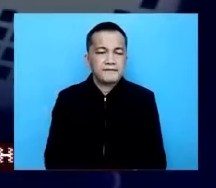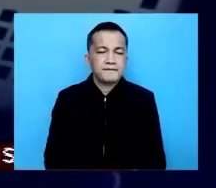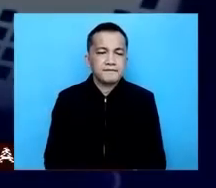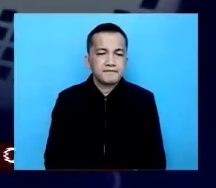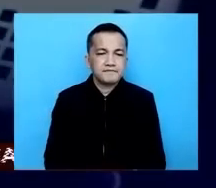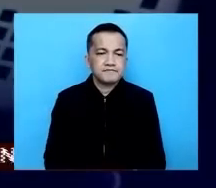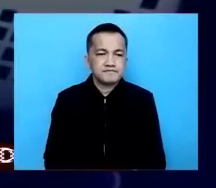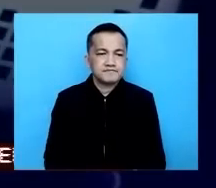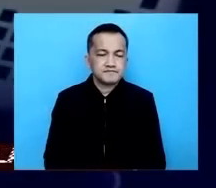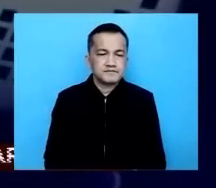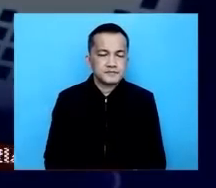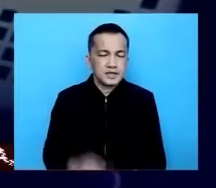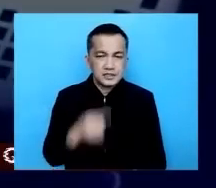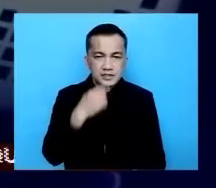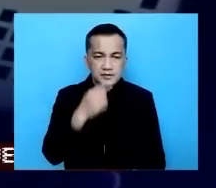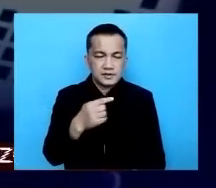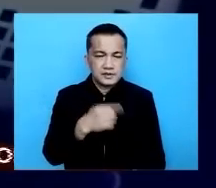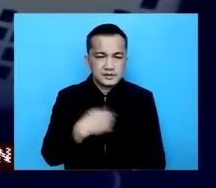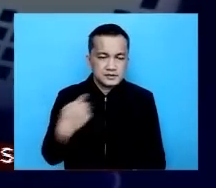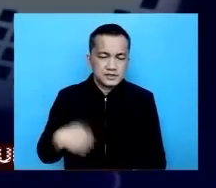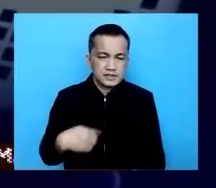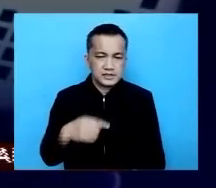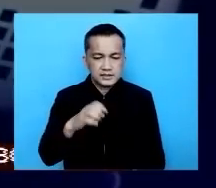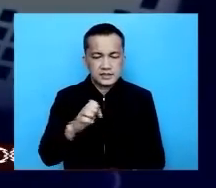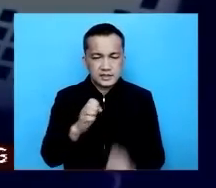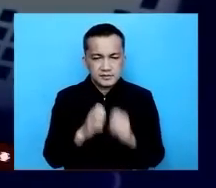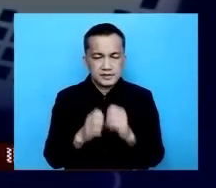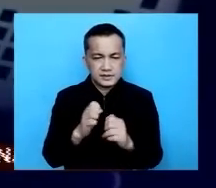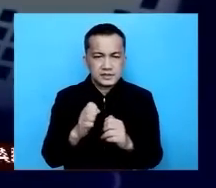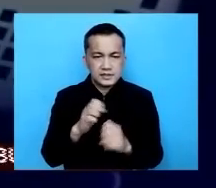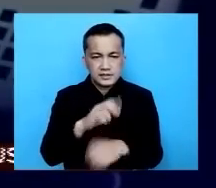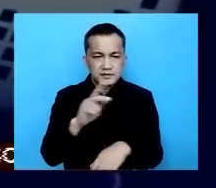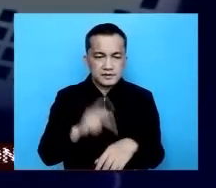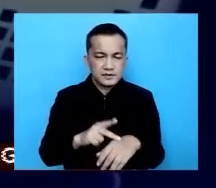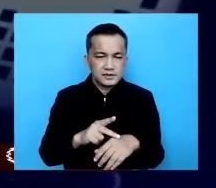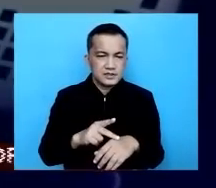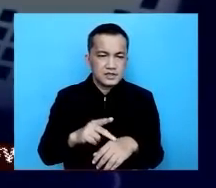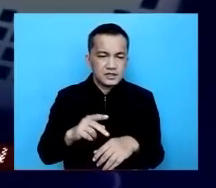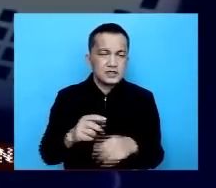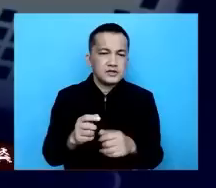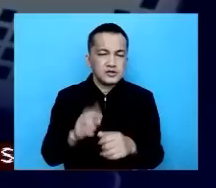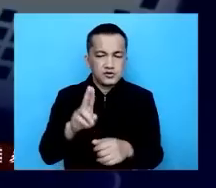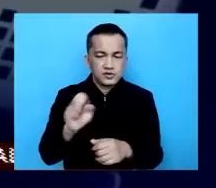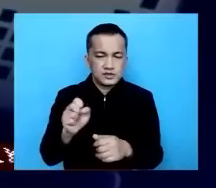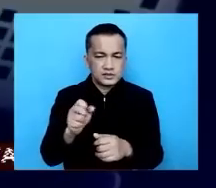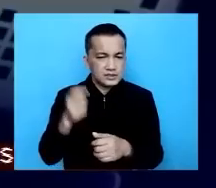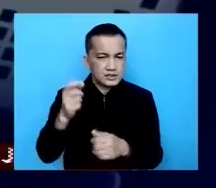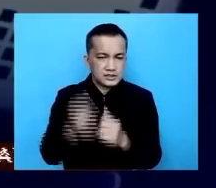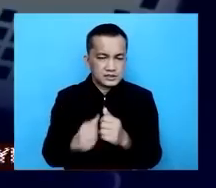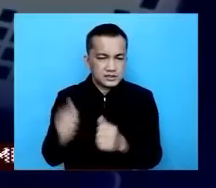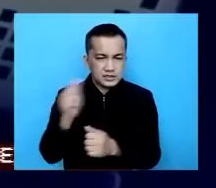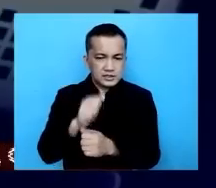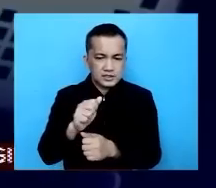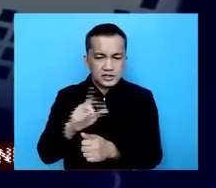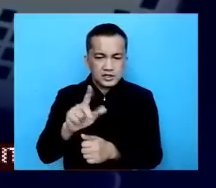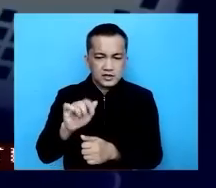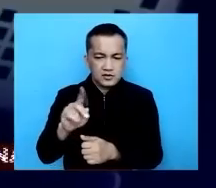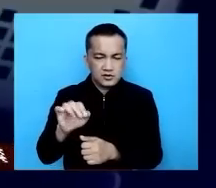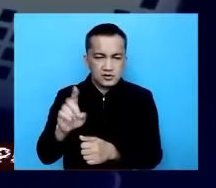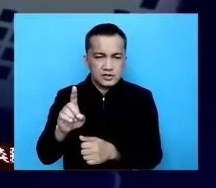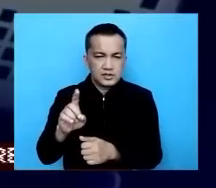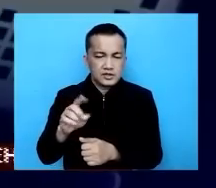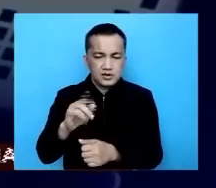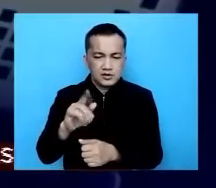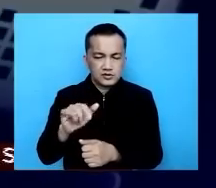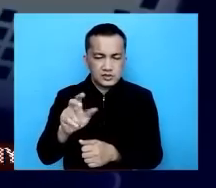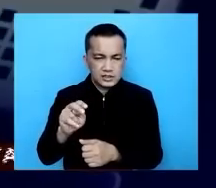Chinese Embassy sa Pilipinas, dinungisan ni U.S. Defense Secretary Lloyd Austin ang pangalan ng China sa kanyang pagbisita sa Pilipinas